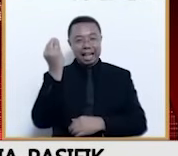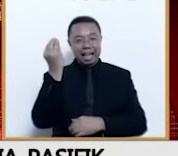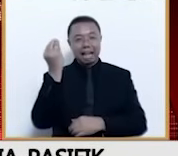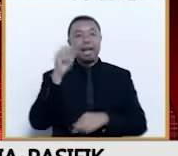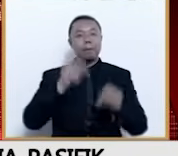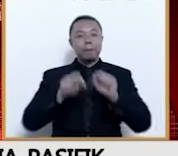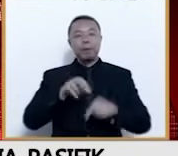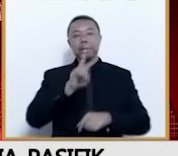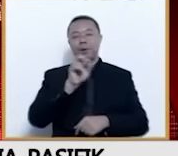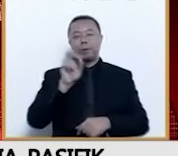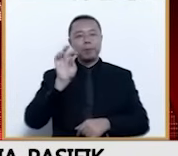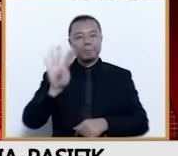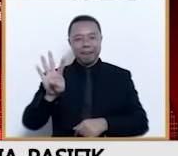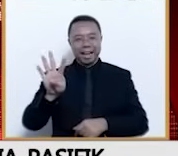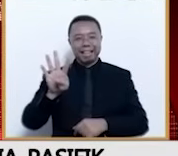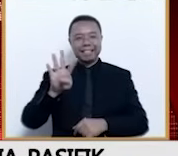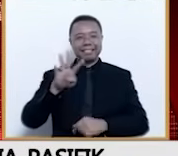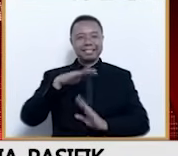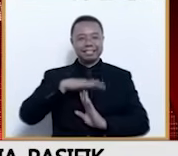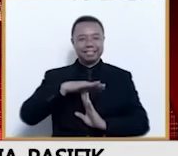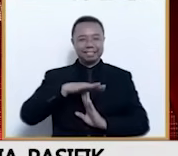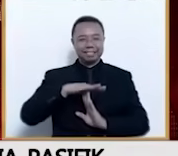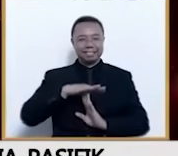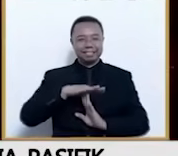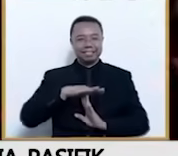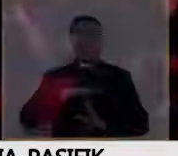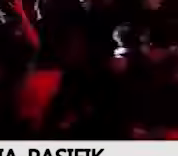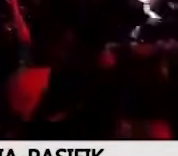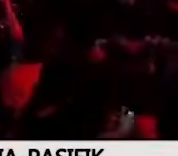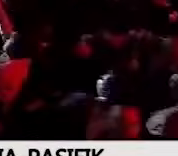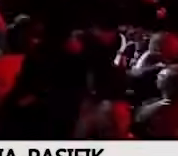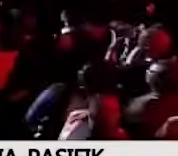Jakarta pemilihan tahun 2024.